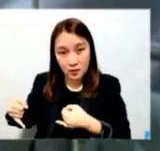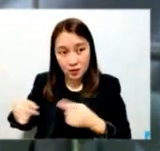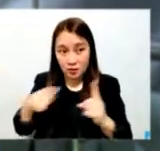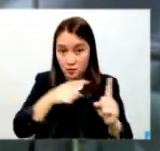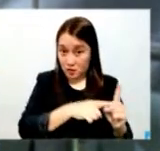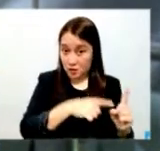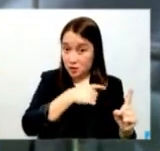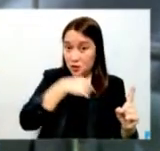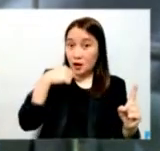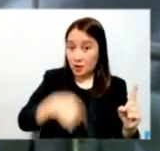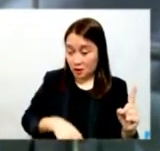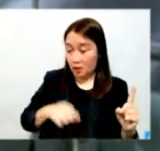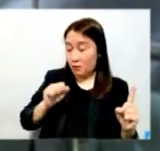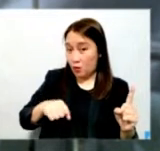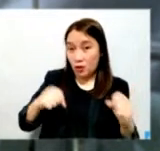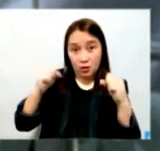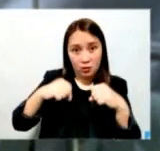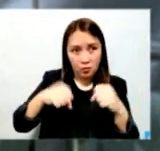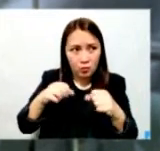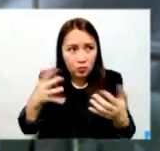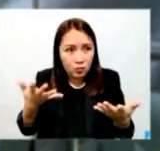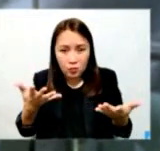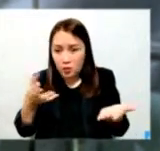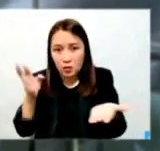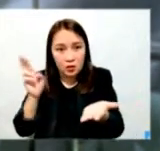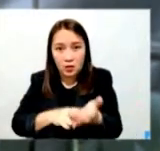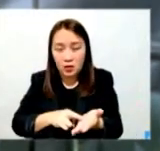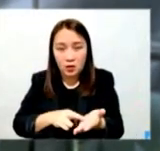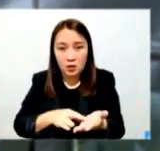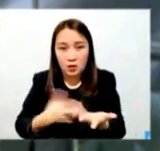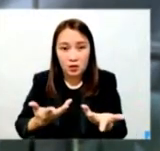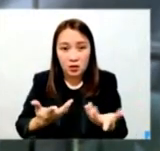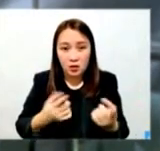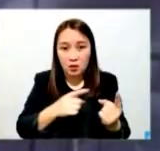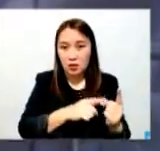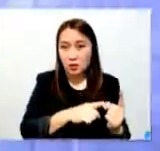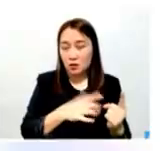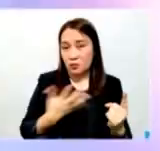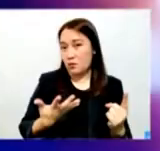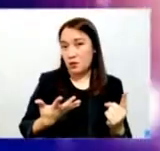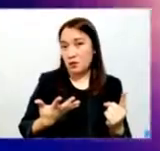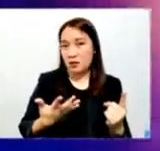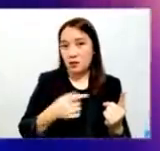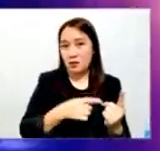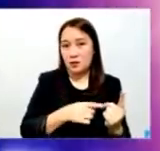na wala namang kasulatan at ang nakipagkasundo ay wala na rin sa poder?